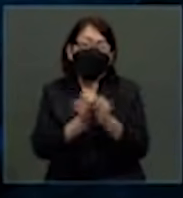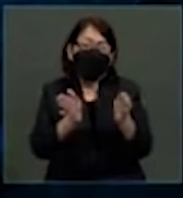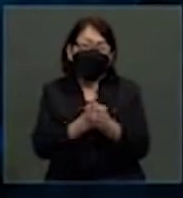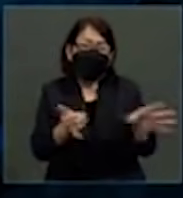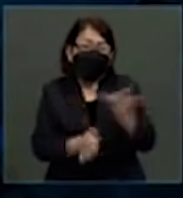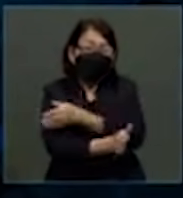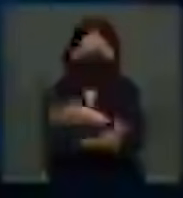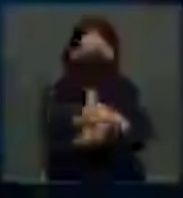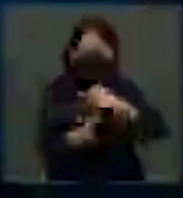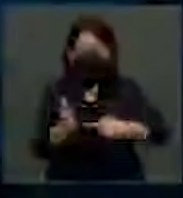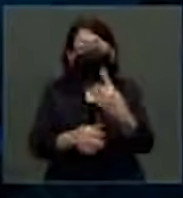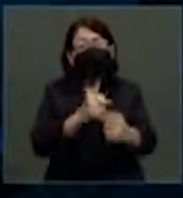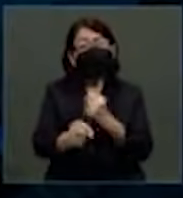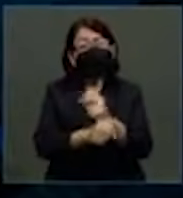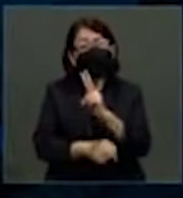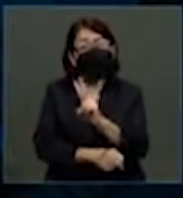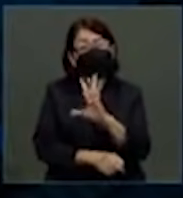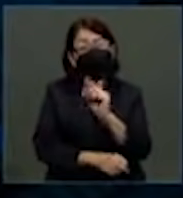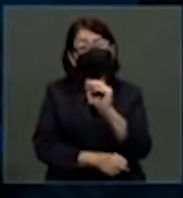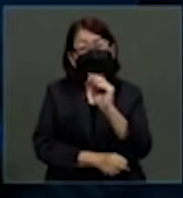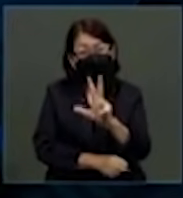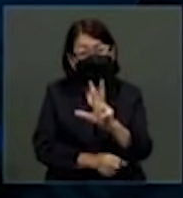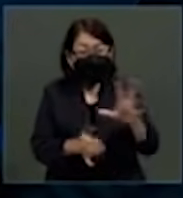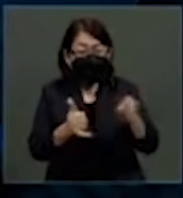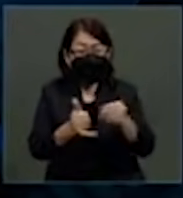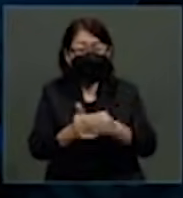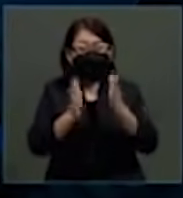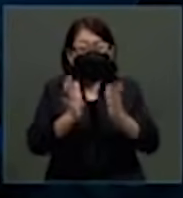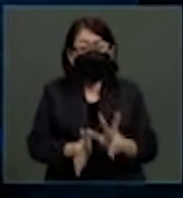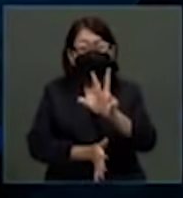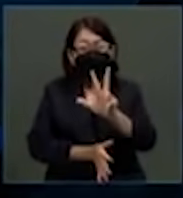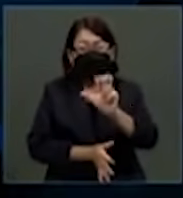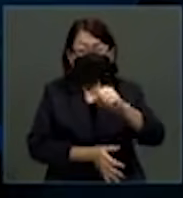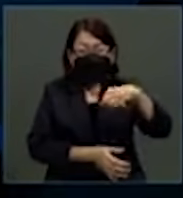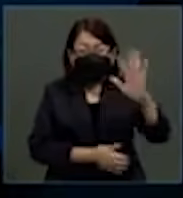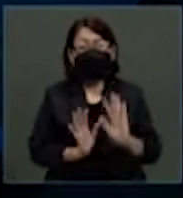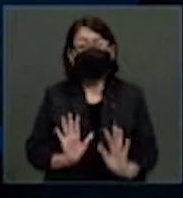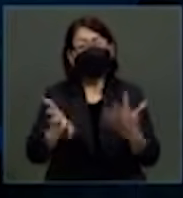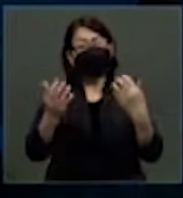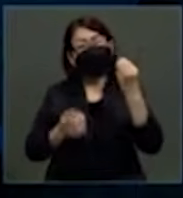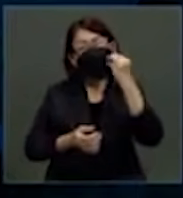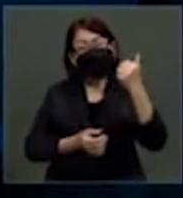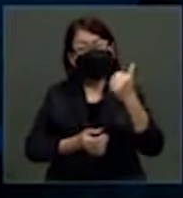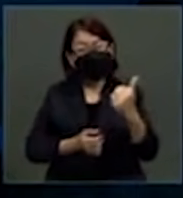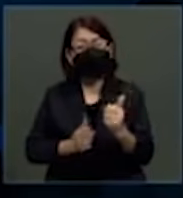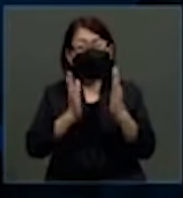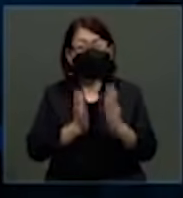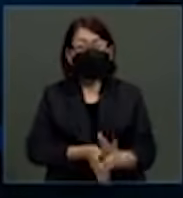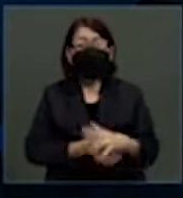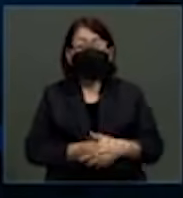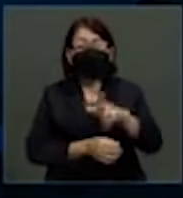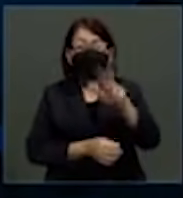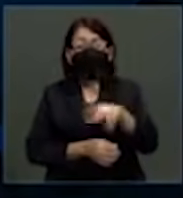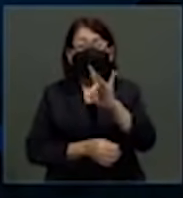9,115 รายนะครับอยู่ในผู้ต้องขัง192แล้วก็มีผู้ป่วยยืนยันสะสมนะครับตั้งแต่ปี63